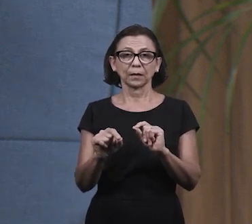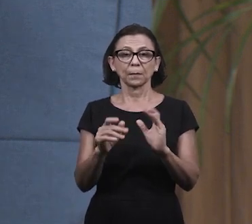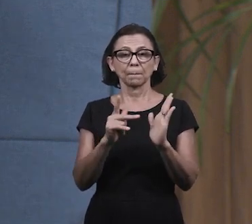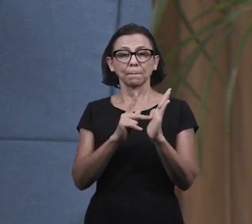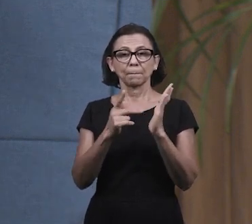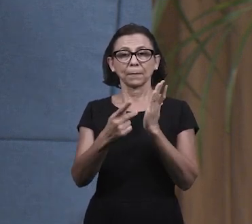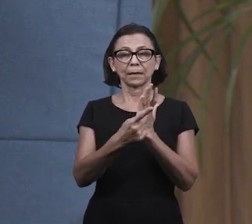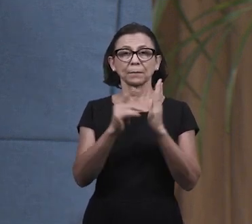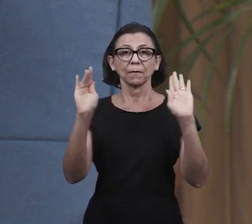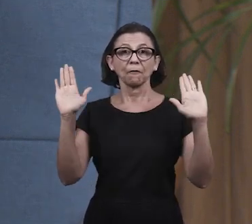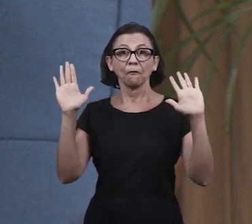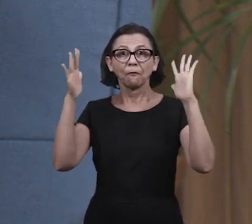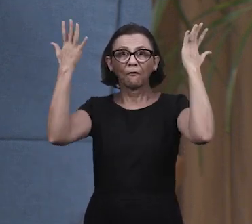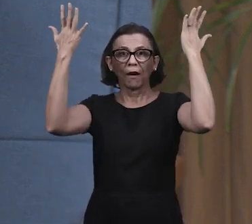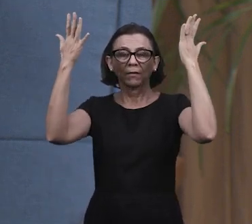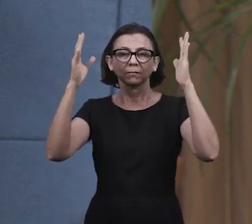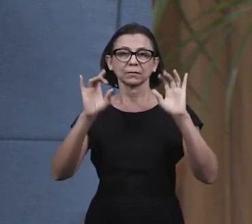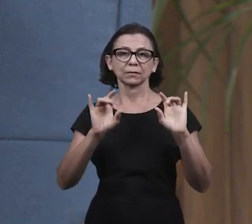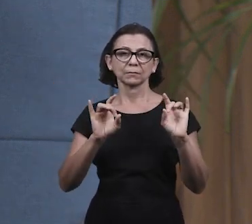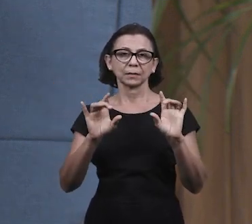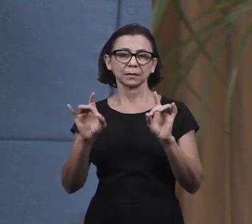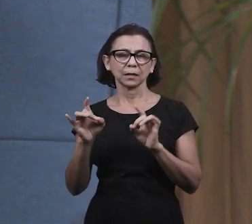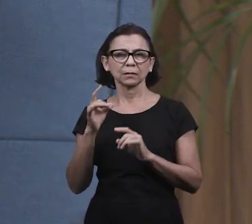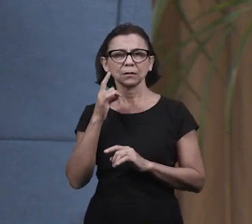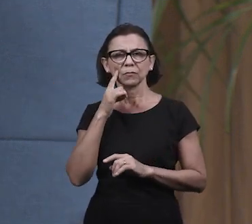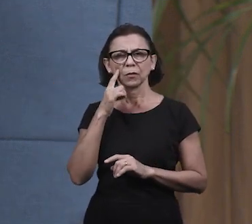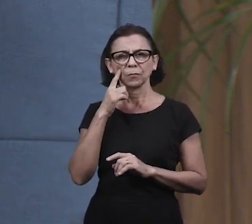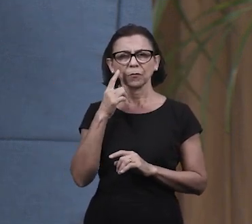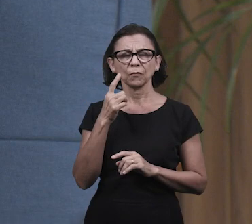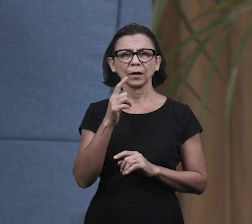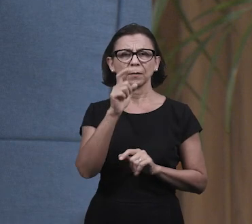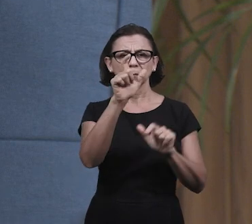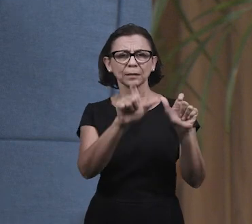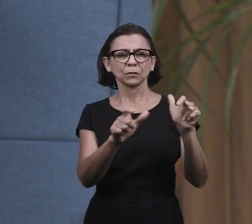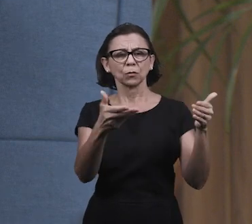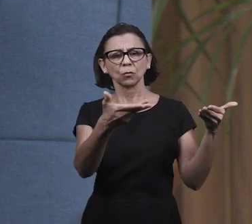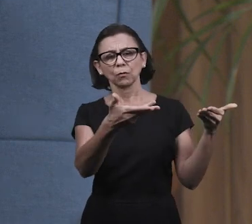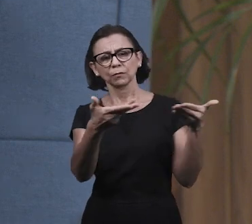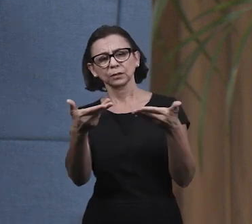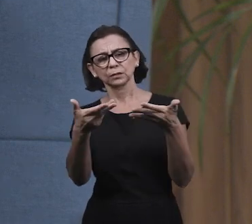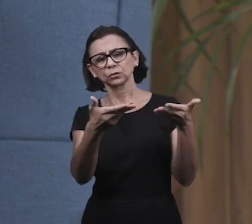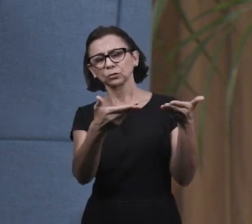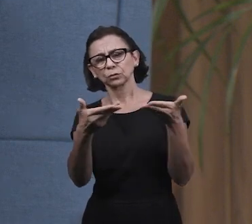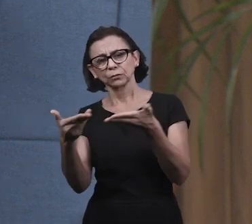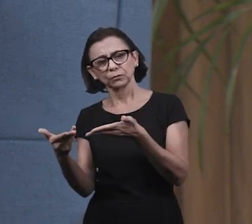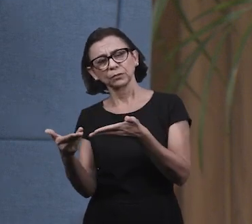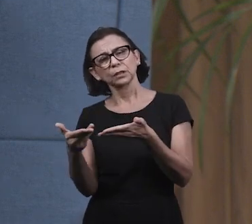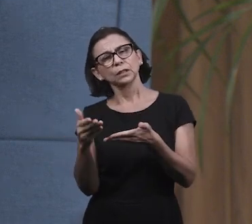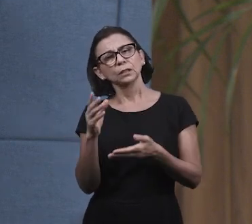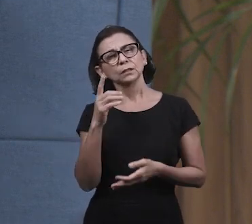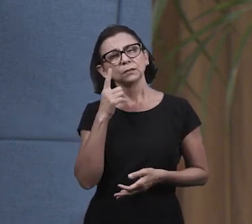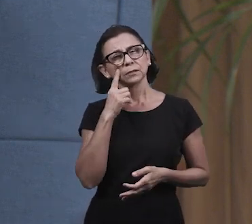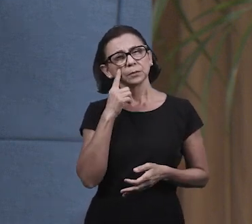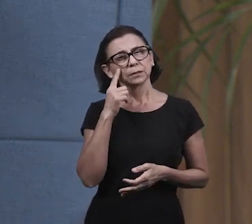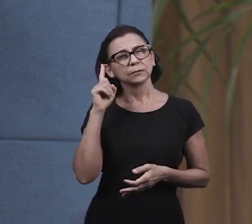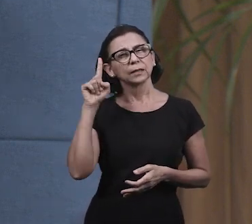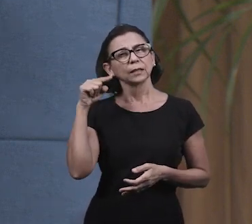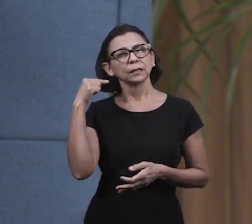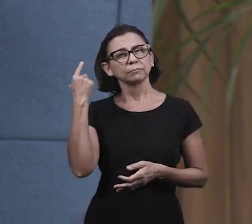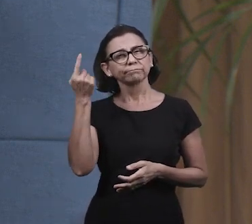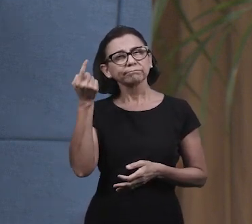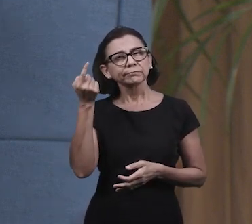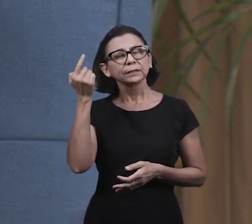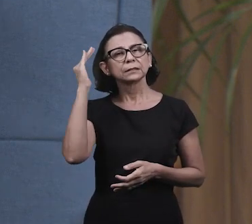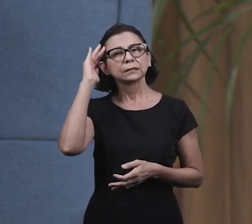objectif ici dans cette programmation porte aujourd'hui sur la parabole à grande scène et à propos des invitations qui ont